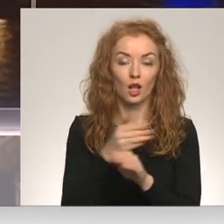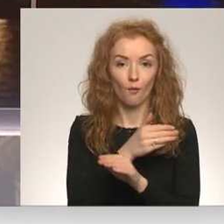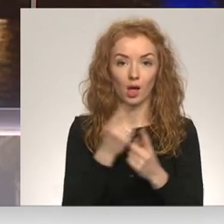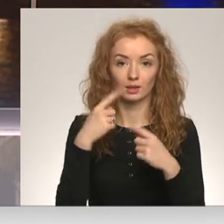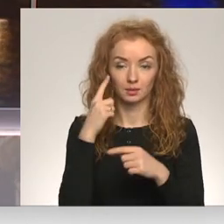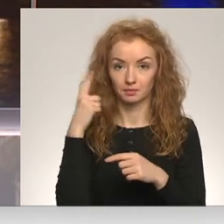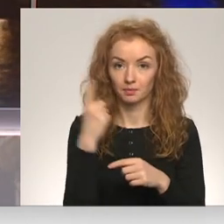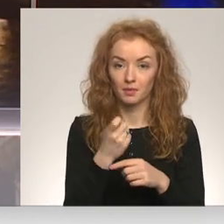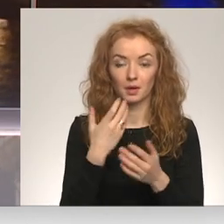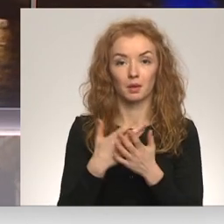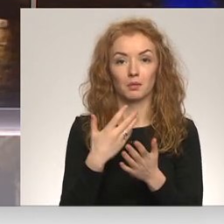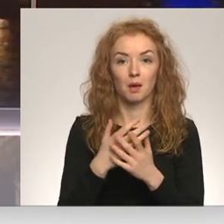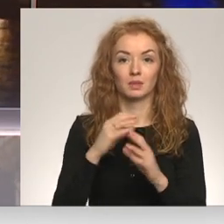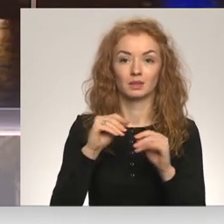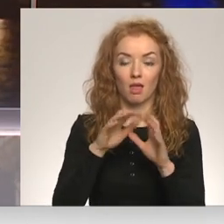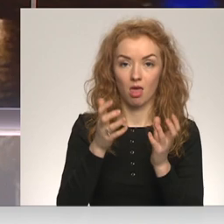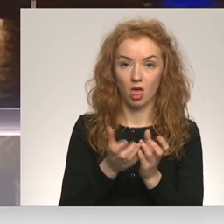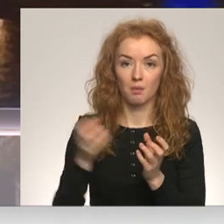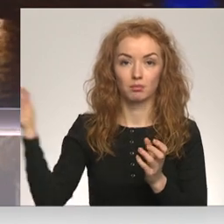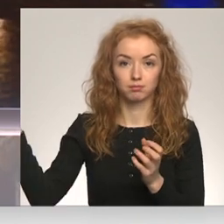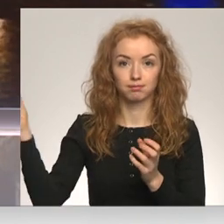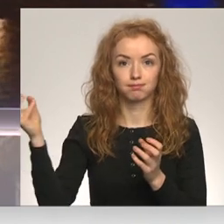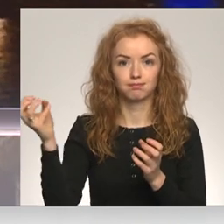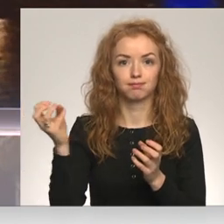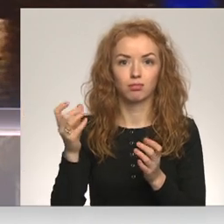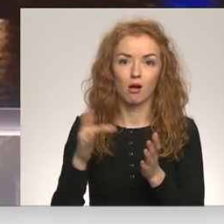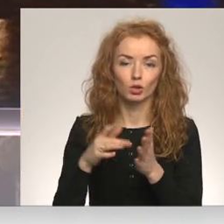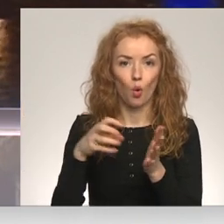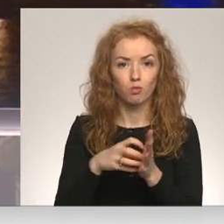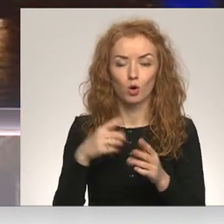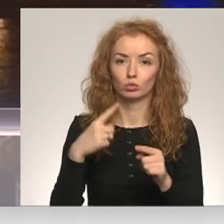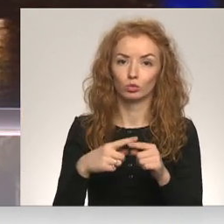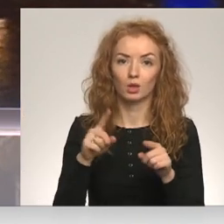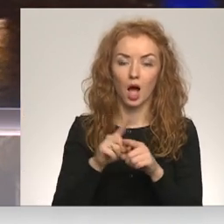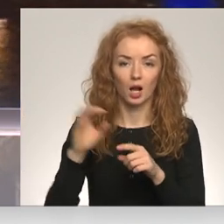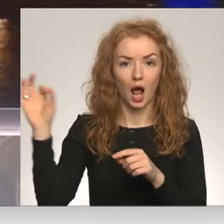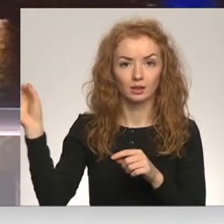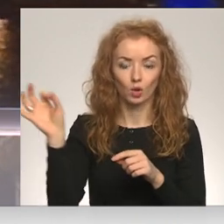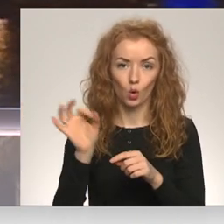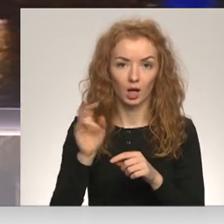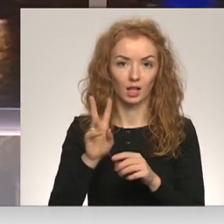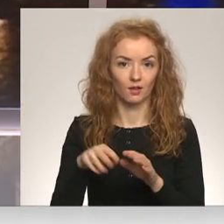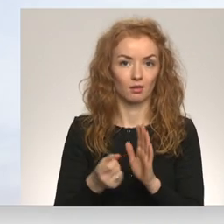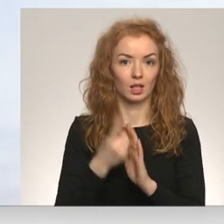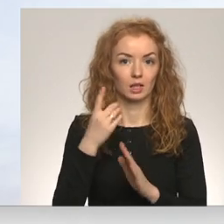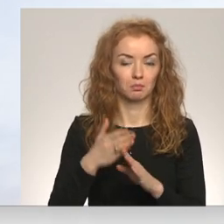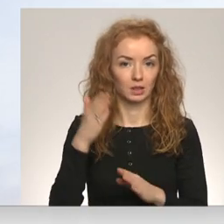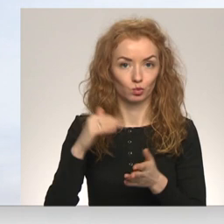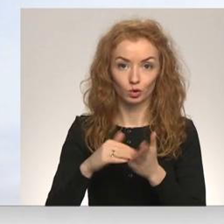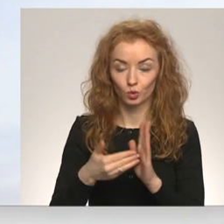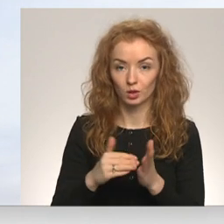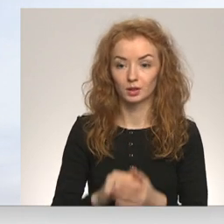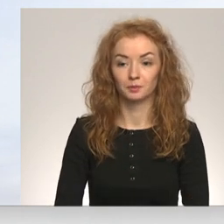ka Zemē tuvojas ne tikai nelieli objekti, bet arī komētas un asteroīdi, kas var būt bīstami.